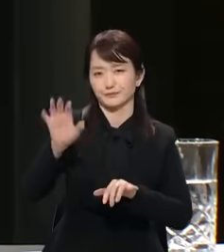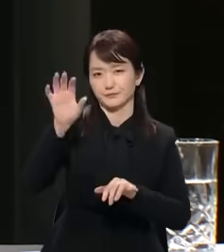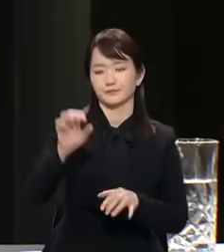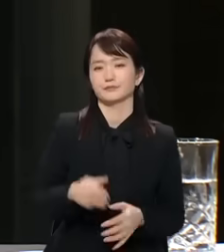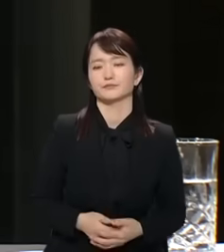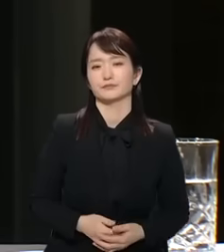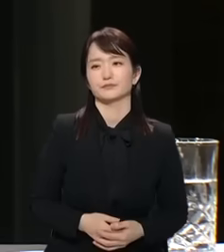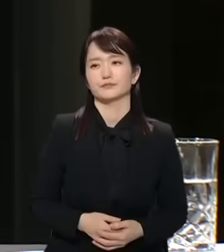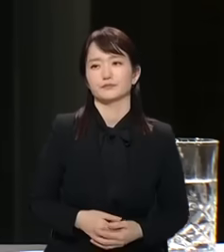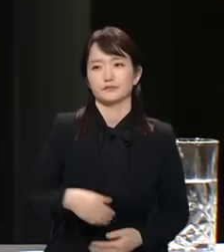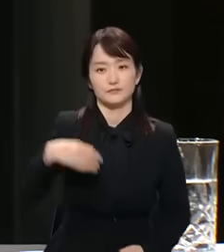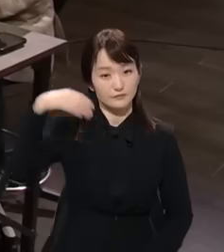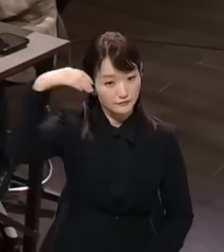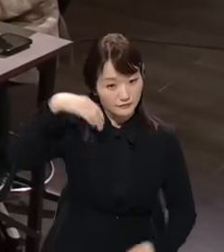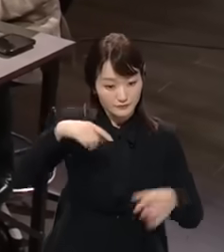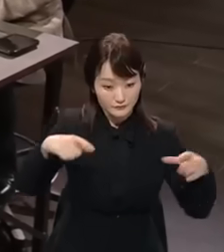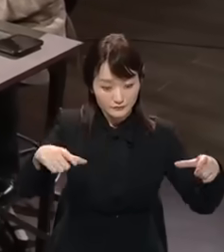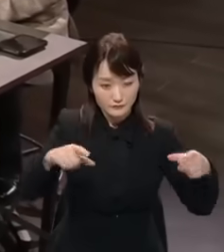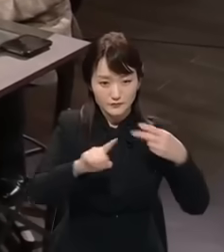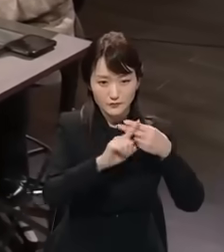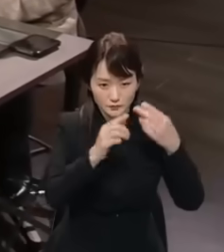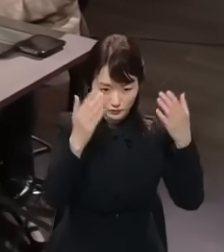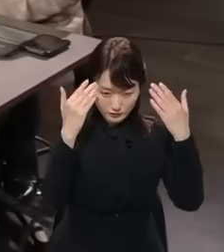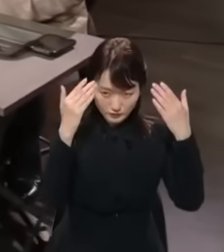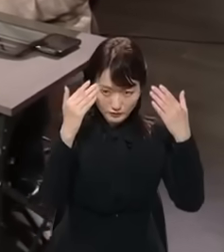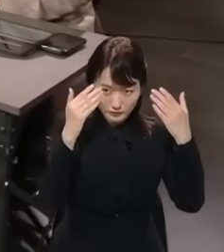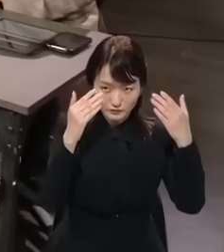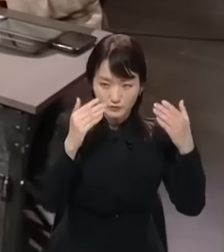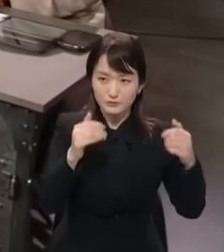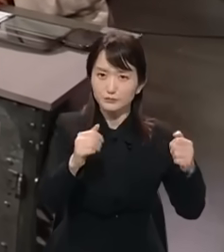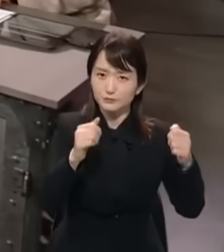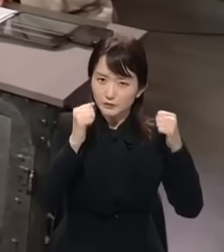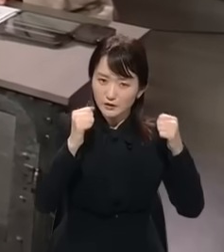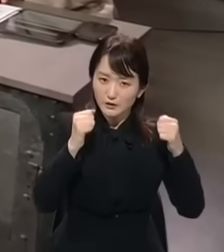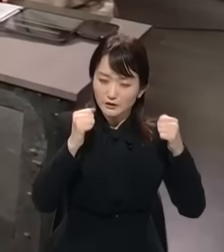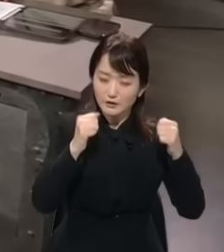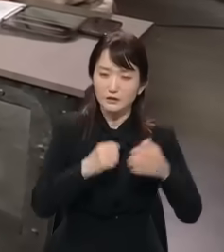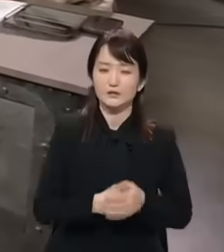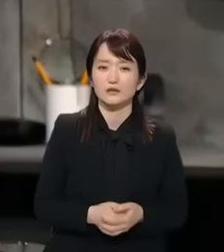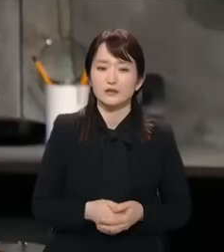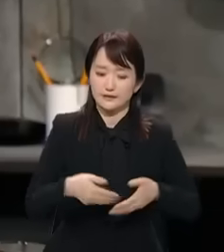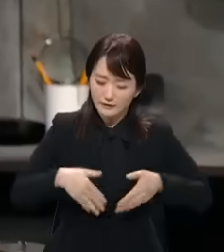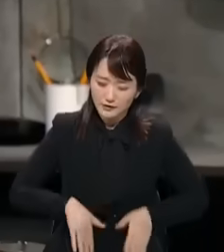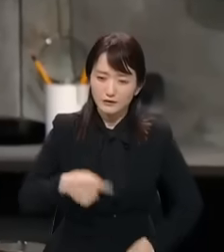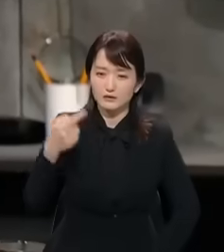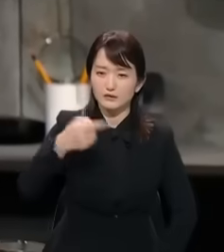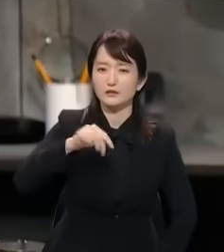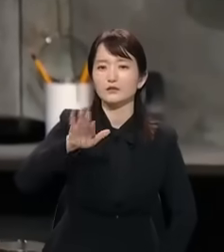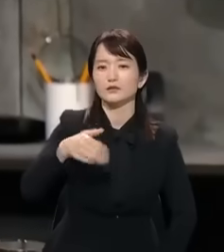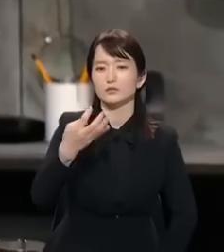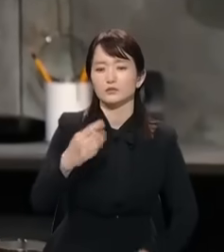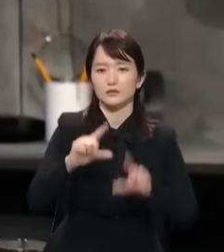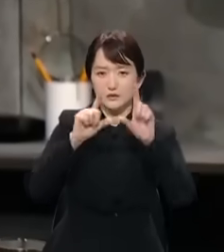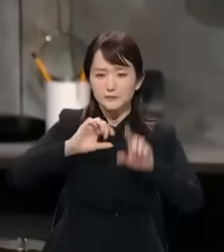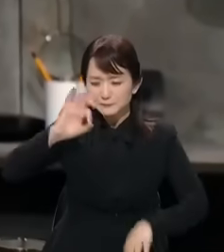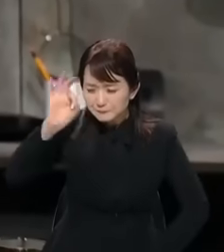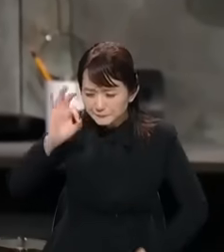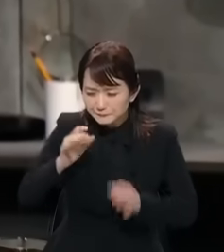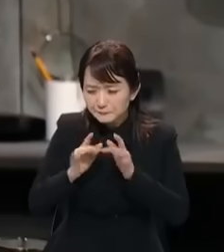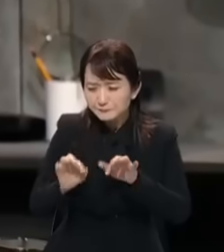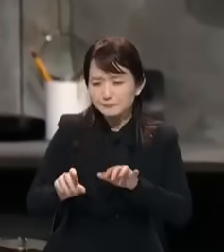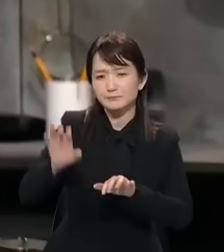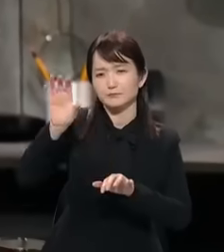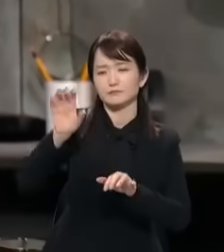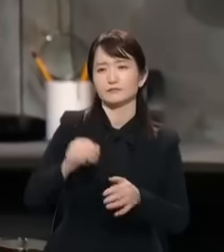그 영등포소재 중학교 나온 94년생 찾는다는 글들을 글을 이제 올렸는데